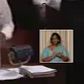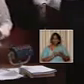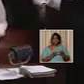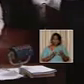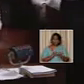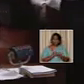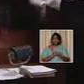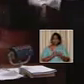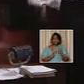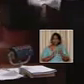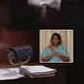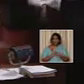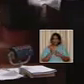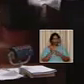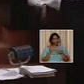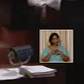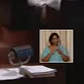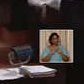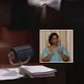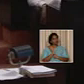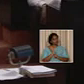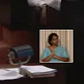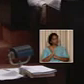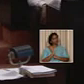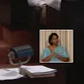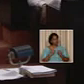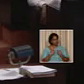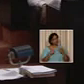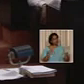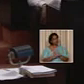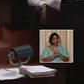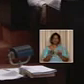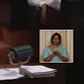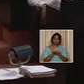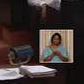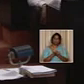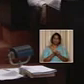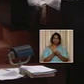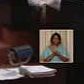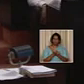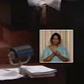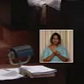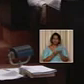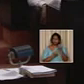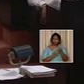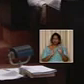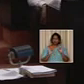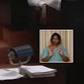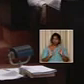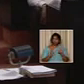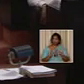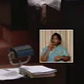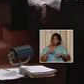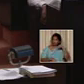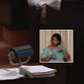අවශ්‍ය නීති කෙටුම්පත් සම්පාදනය කරන්නට අපේ පූර්ණ සහයෝගය අපි ලබා දෙන ලෑස්ති